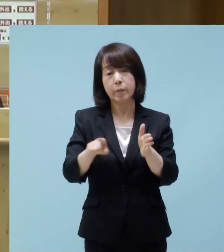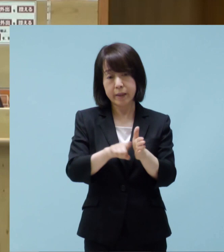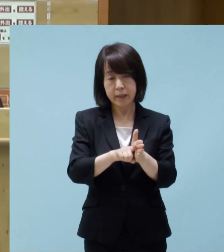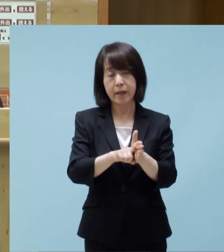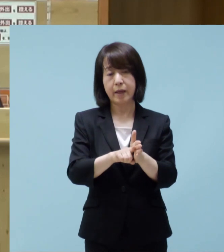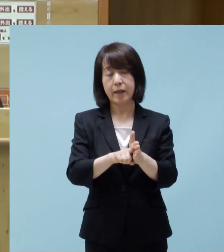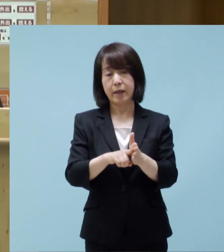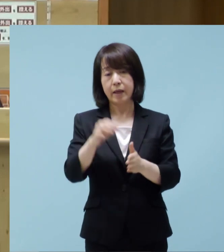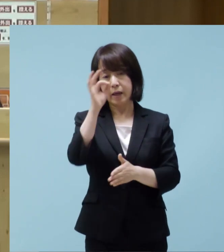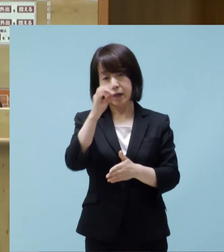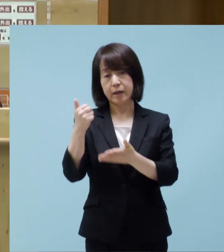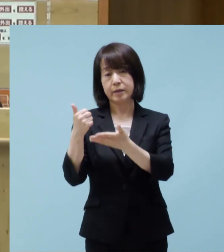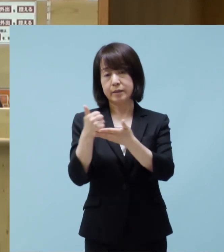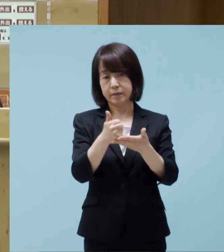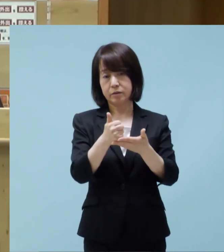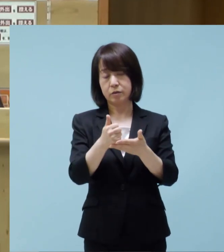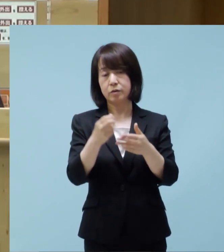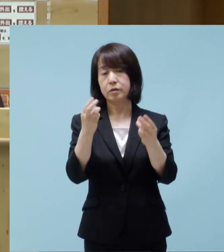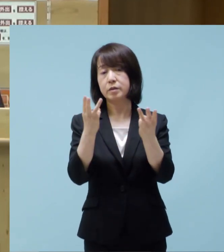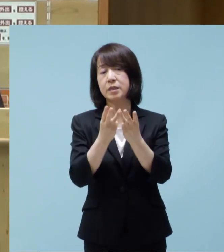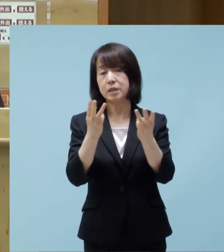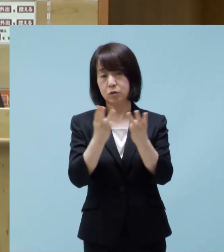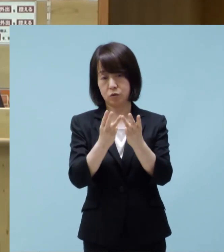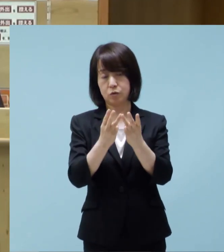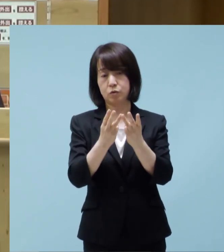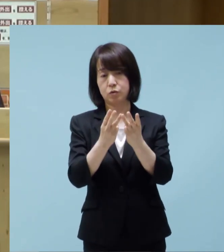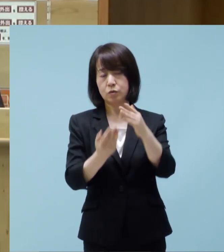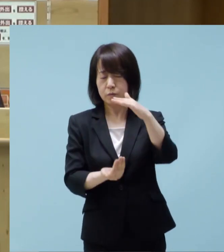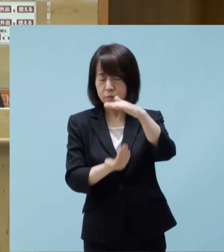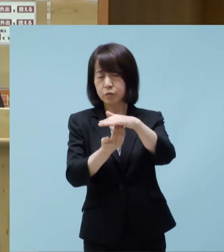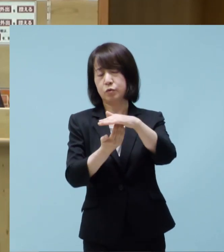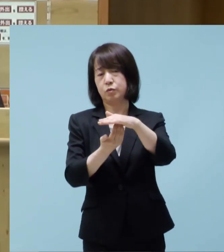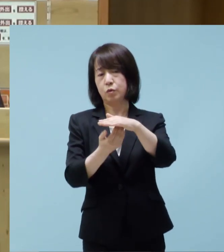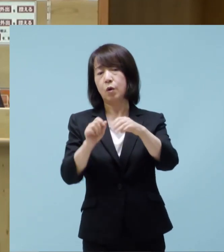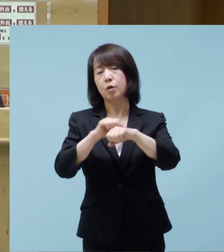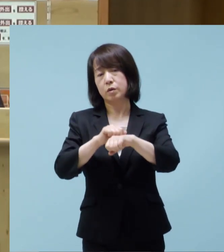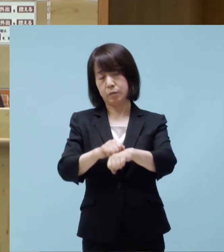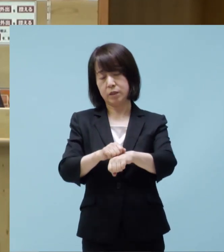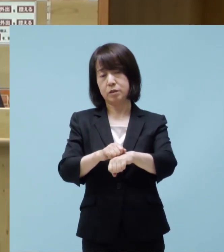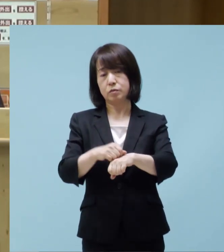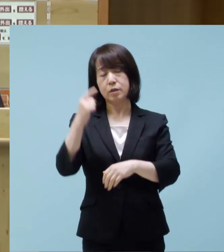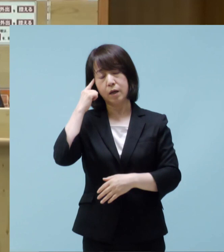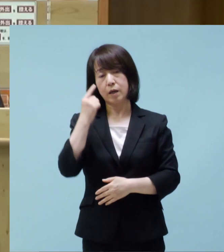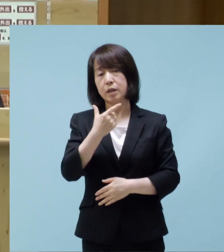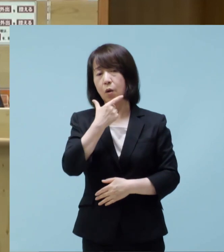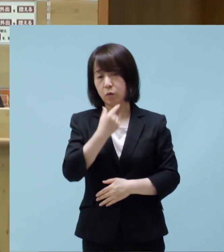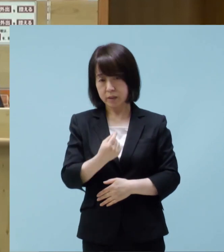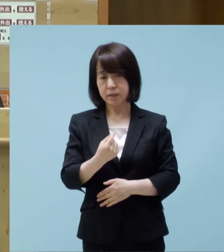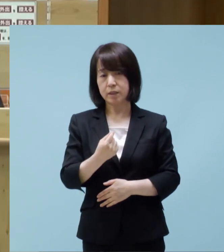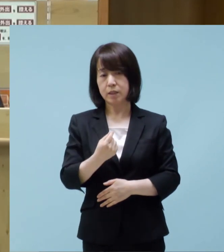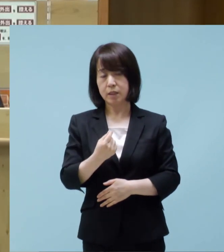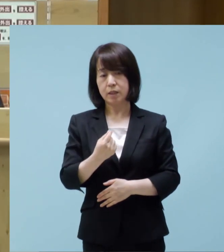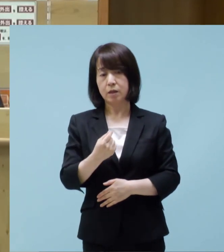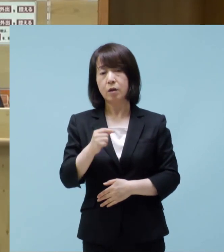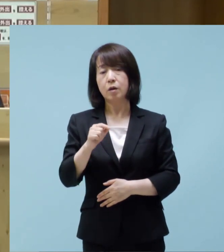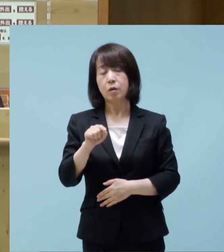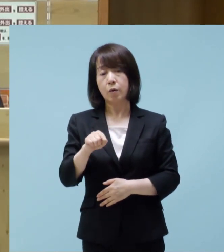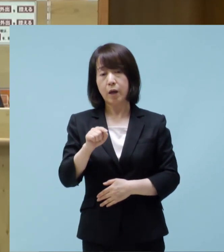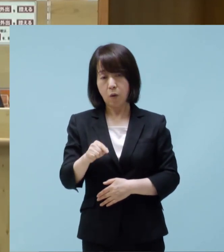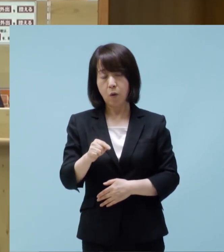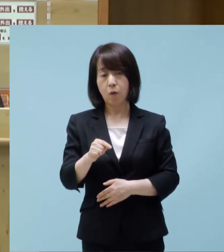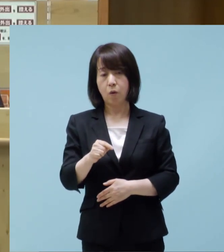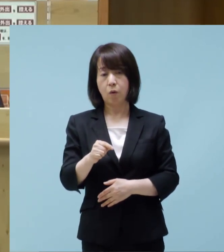など厳格な取り扱いをしてほしいというお話を、まあ、秋元市長と一緒にですね、まあ、要請を